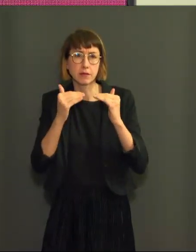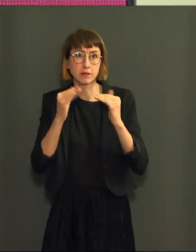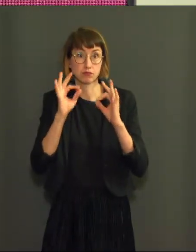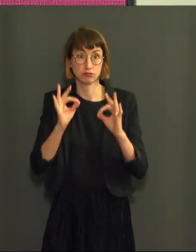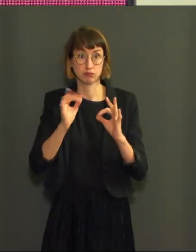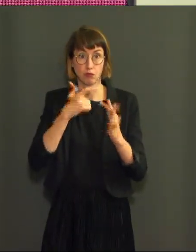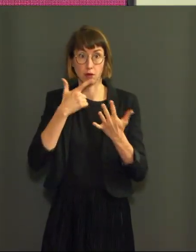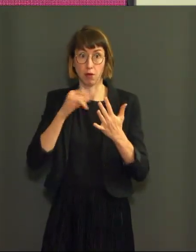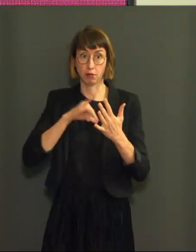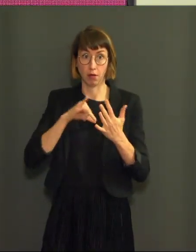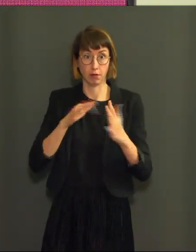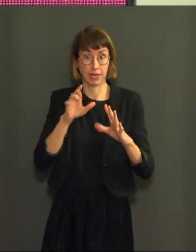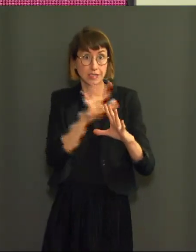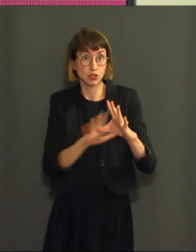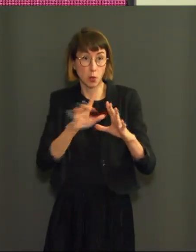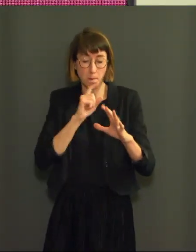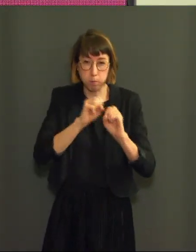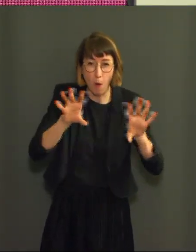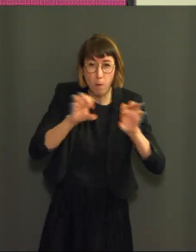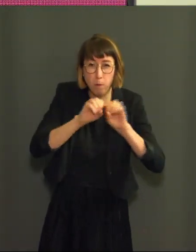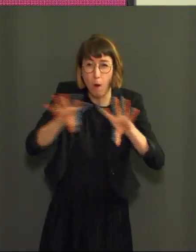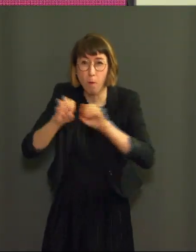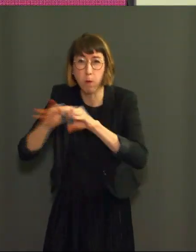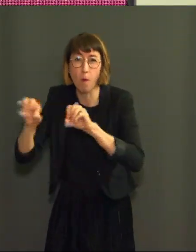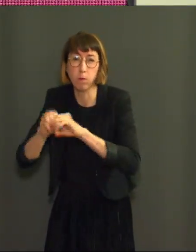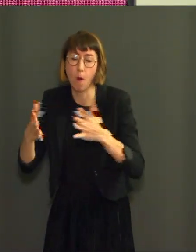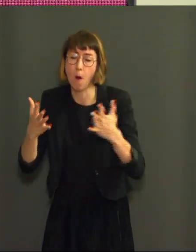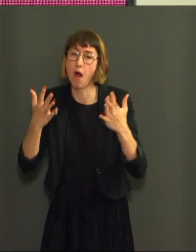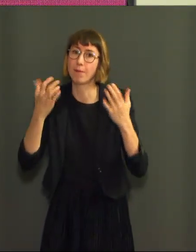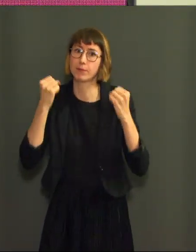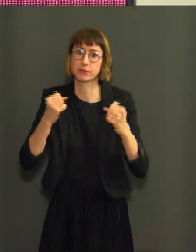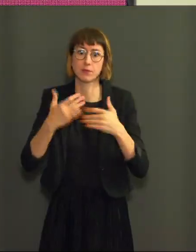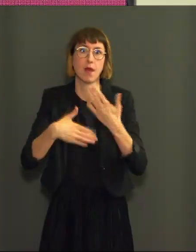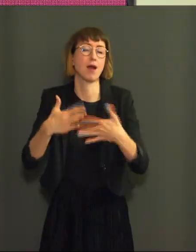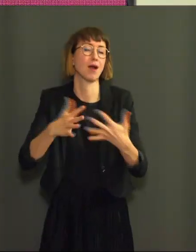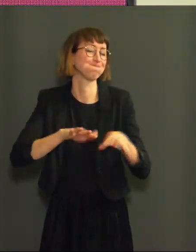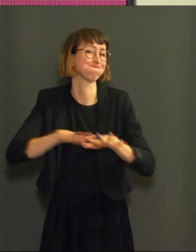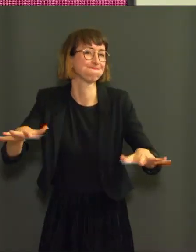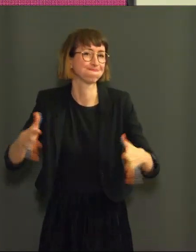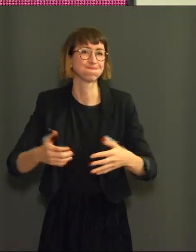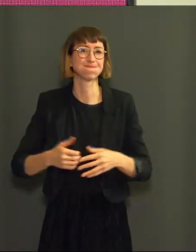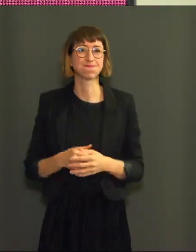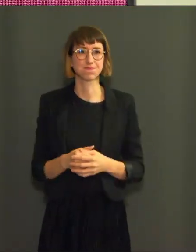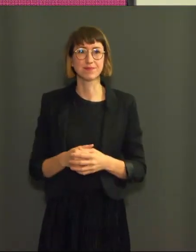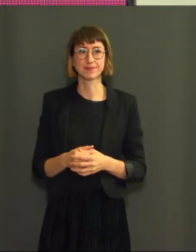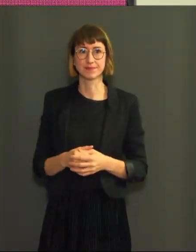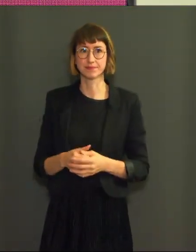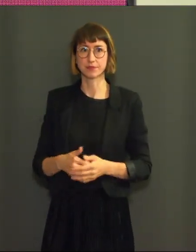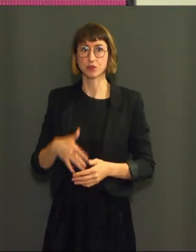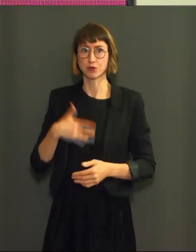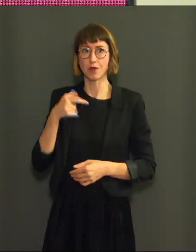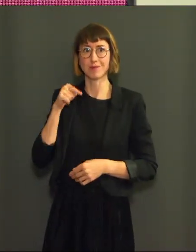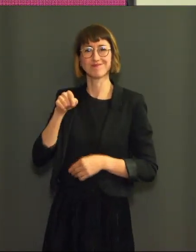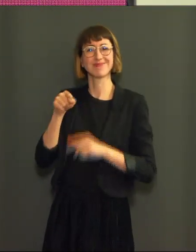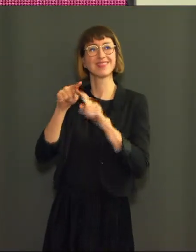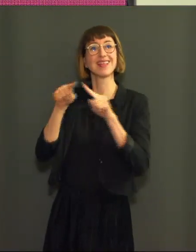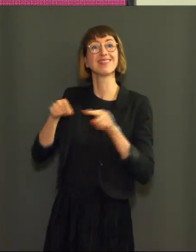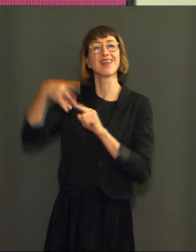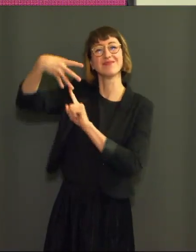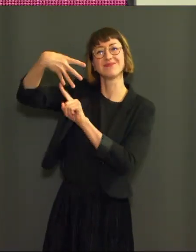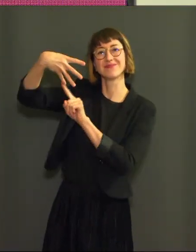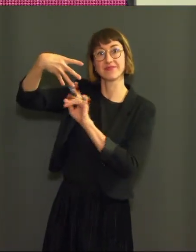présent. Tout porte à croire donc que ce variant l'emportera de plus en plus sur les autres variants